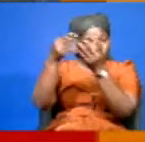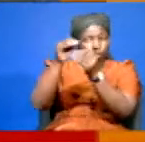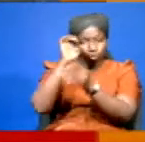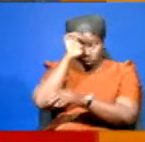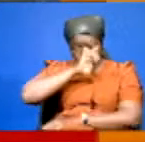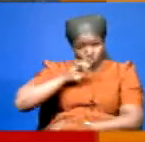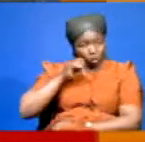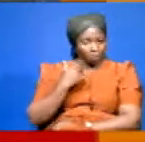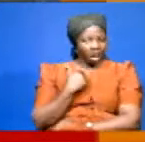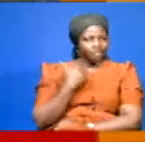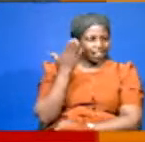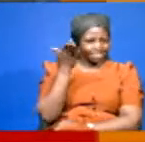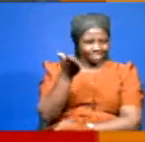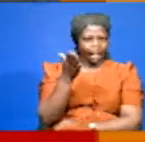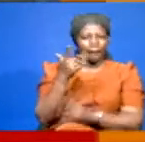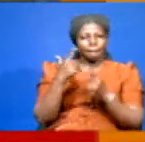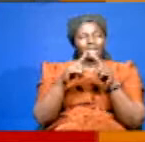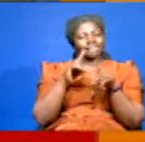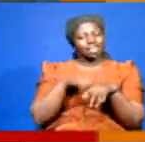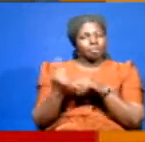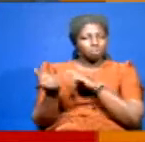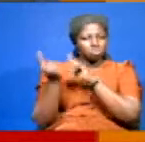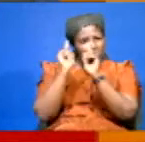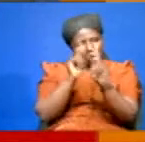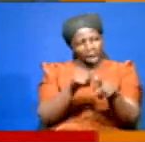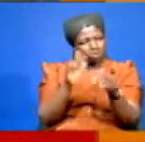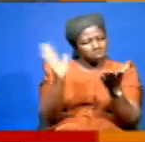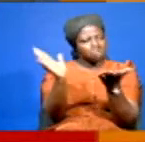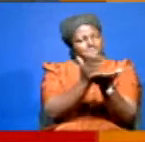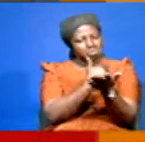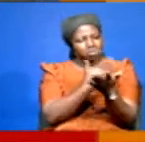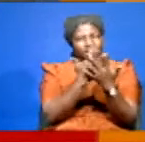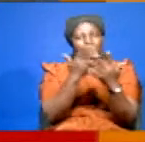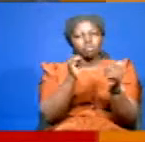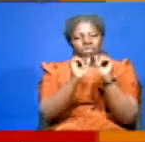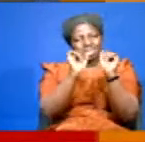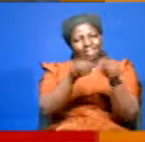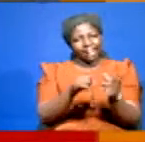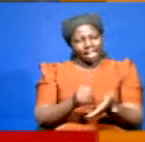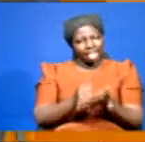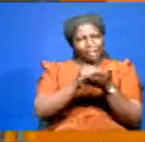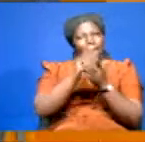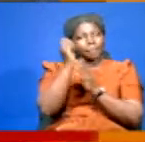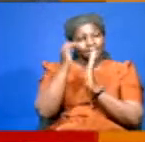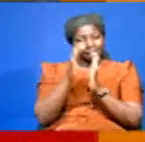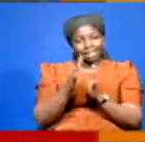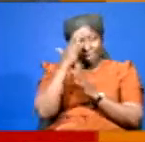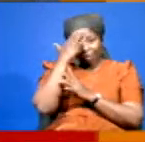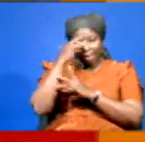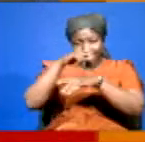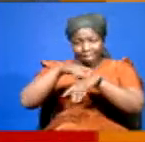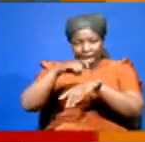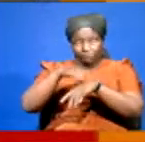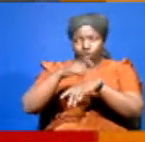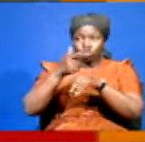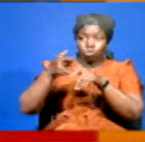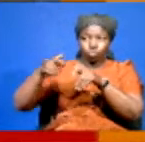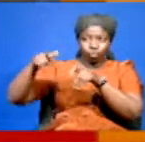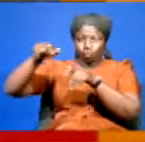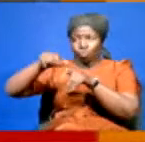unapokuja kwanza unatoa ambacho kile ambacho kingesaidia wananchi wa Kenya. Because kwa mfano unapozidisha bei ya